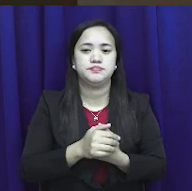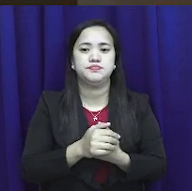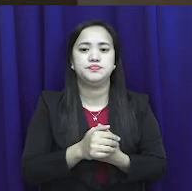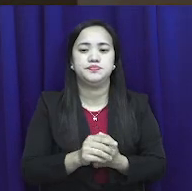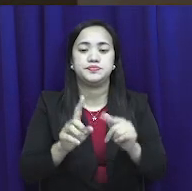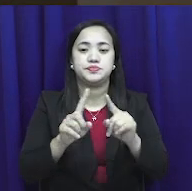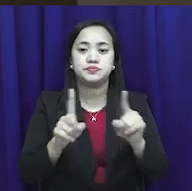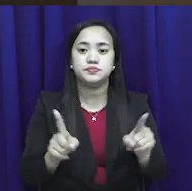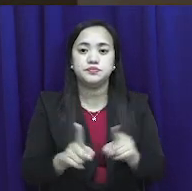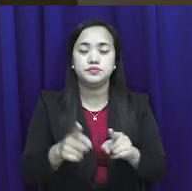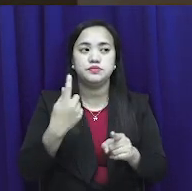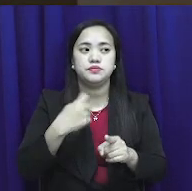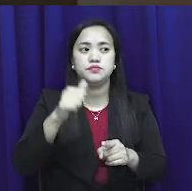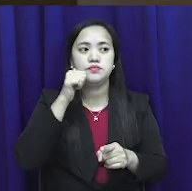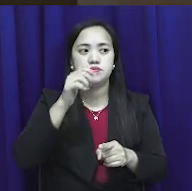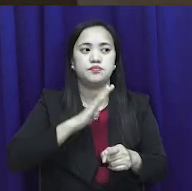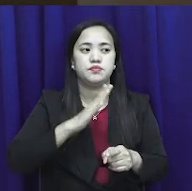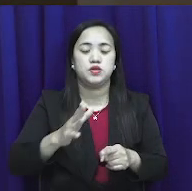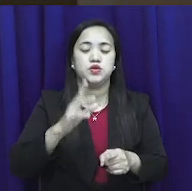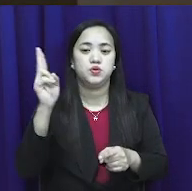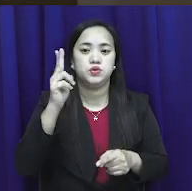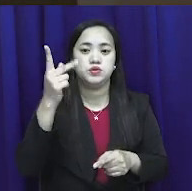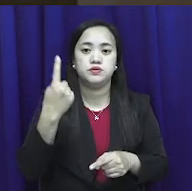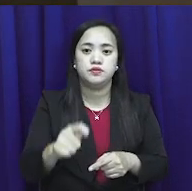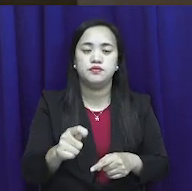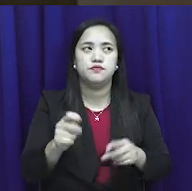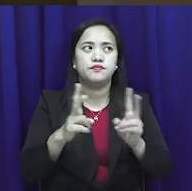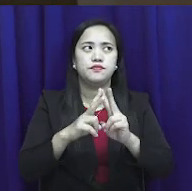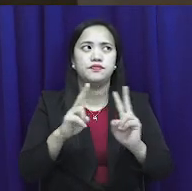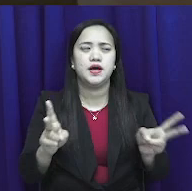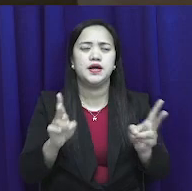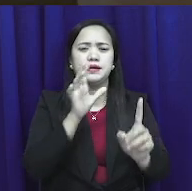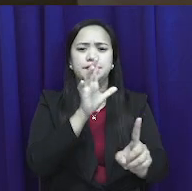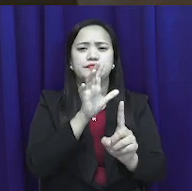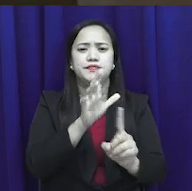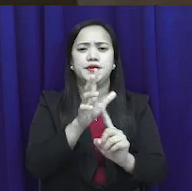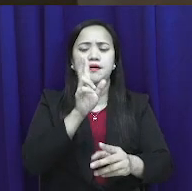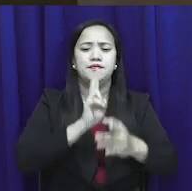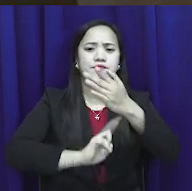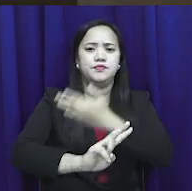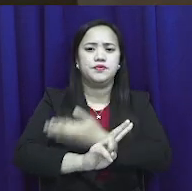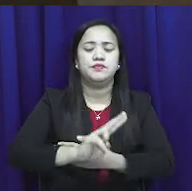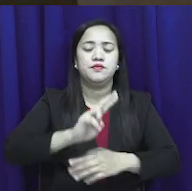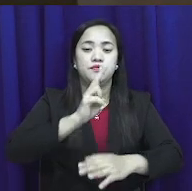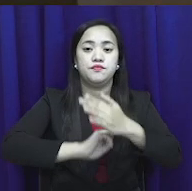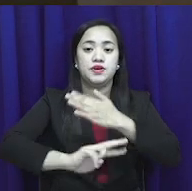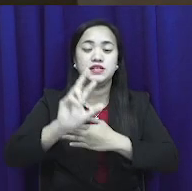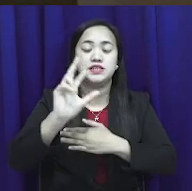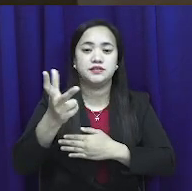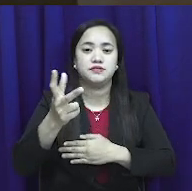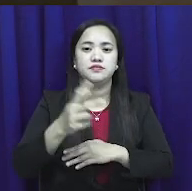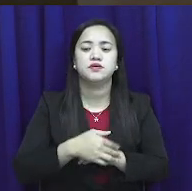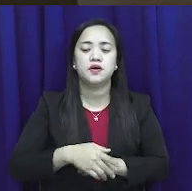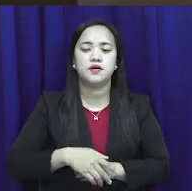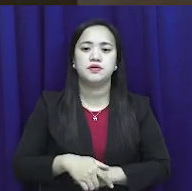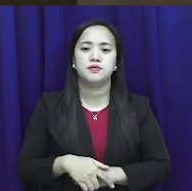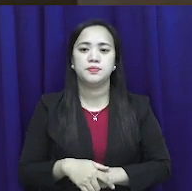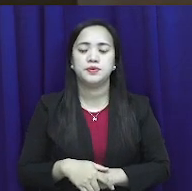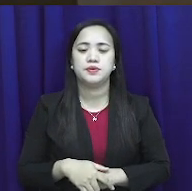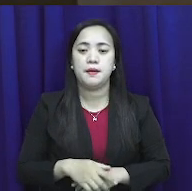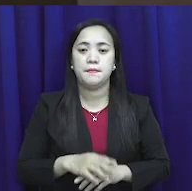isang babae and let me just use the very Familiar passage in verse number 30 favor is